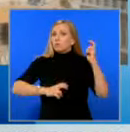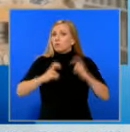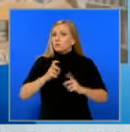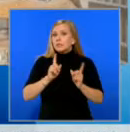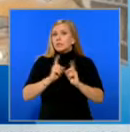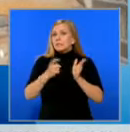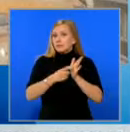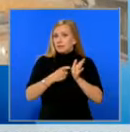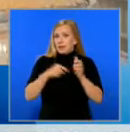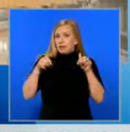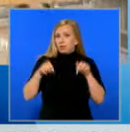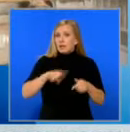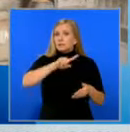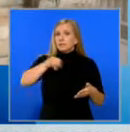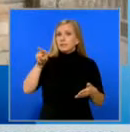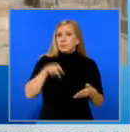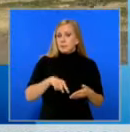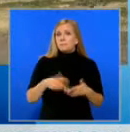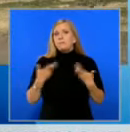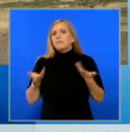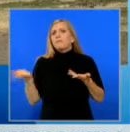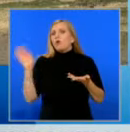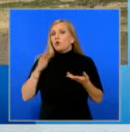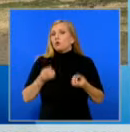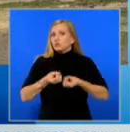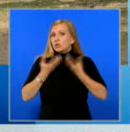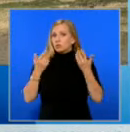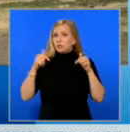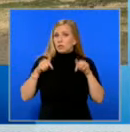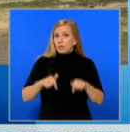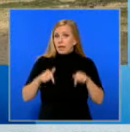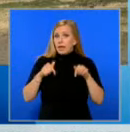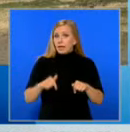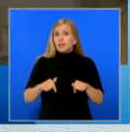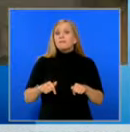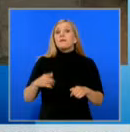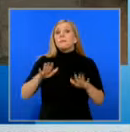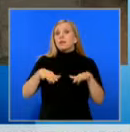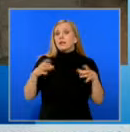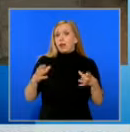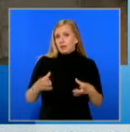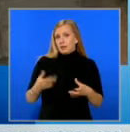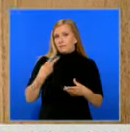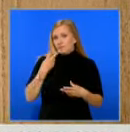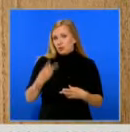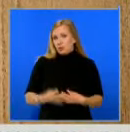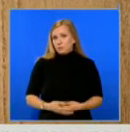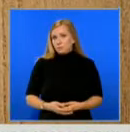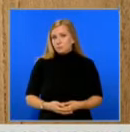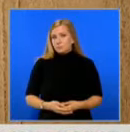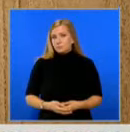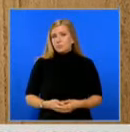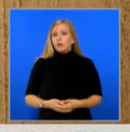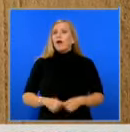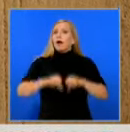не са засег от тази забрана какво още се случи днес в пленарния ден вижте